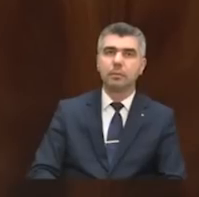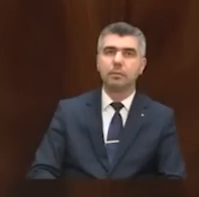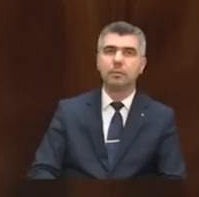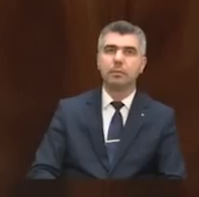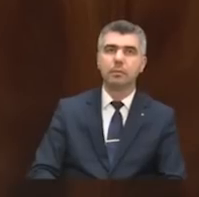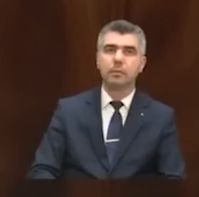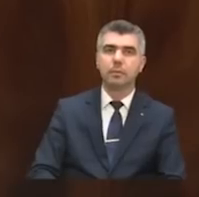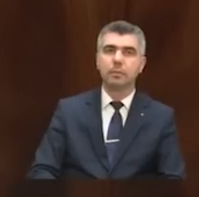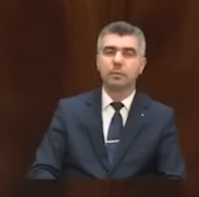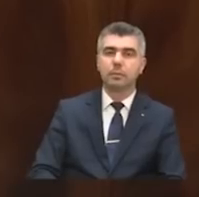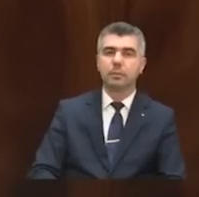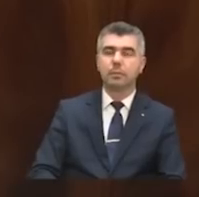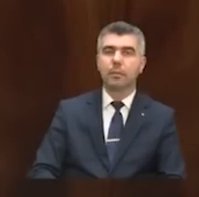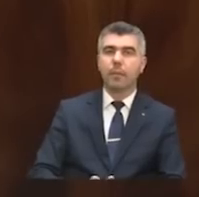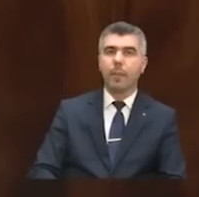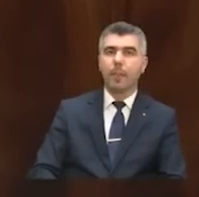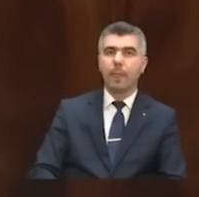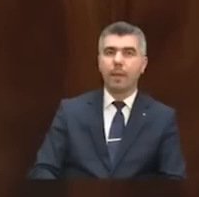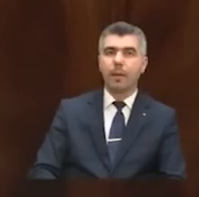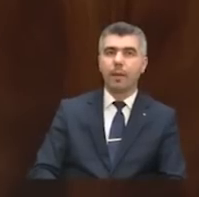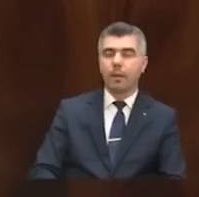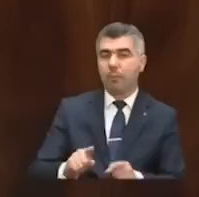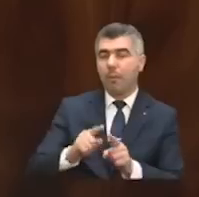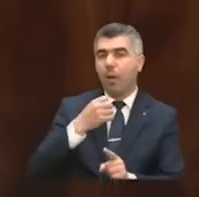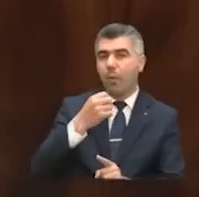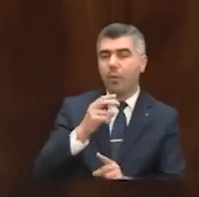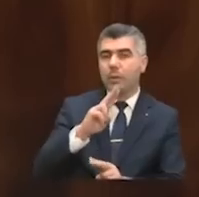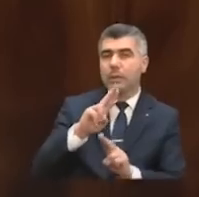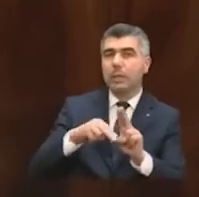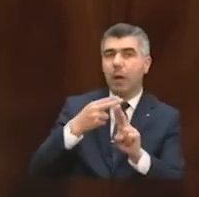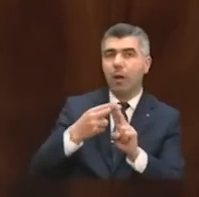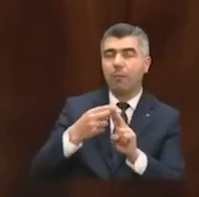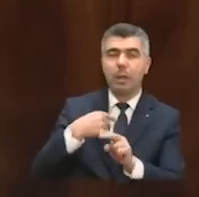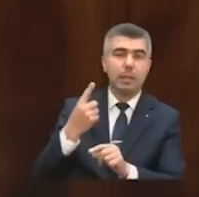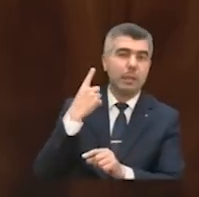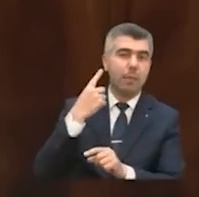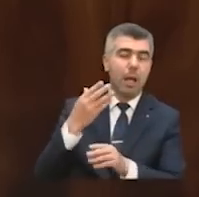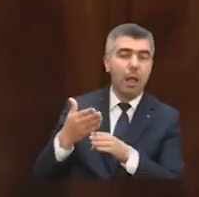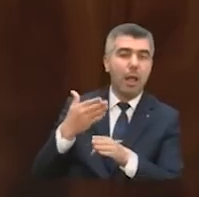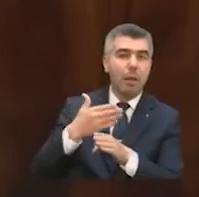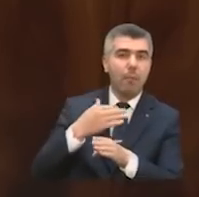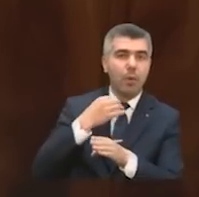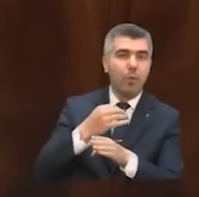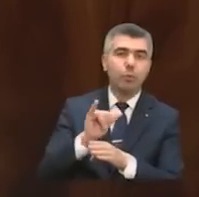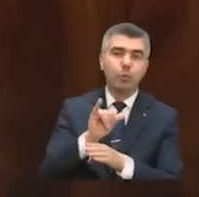ما زدتش فيه والو ولا لا؟ حيت عرفتي علاش؟ حيت ما سمعتيش السيده اللي كانت هنا قبلتي اش قالت؟